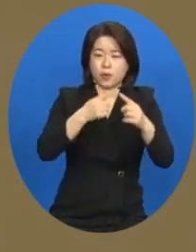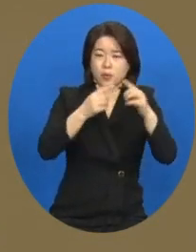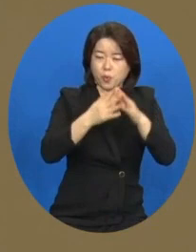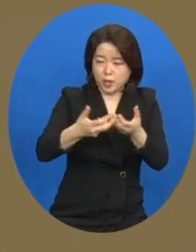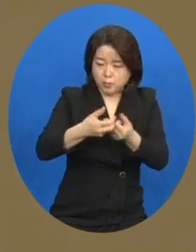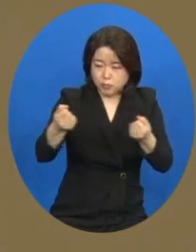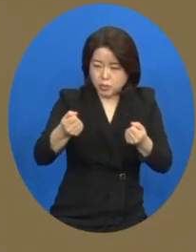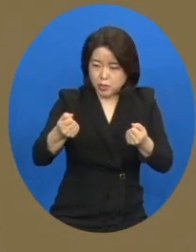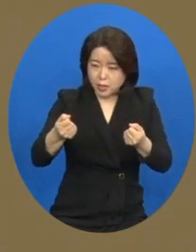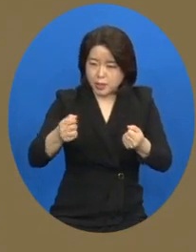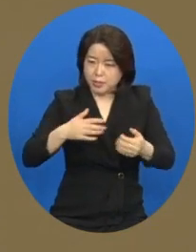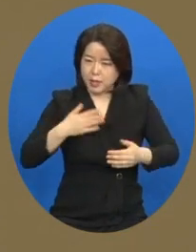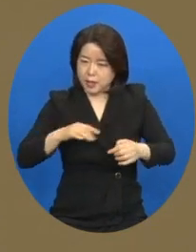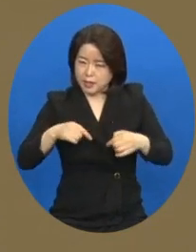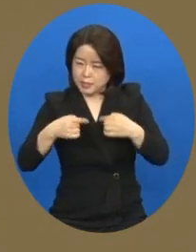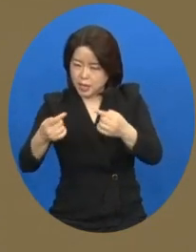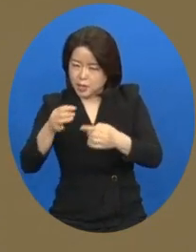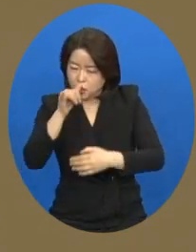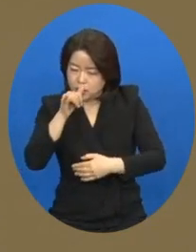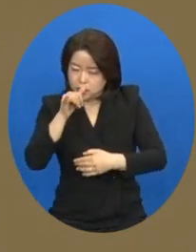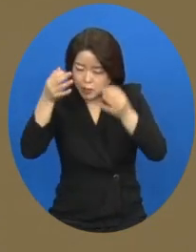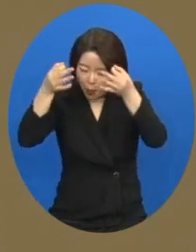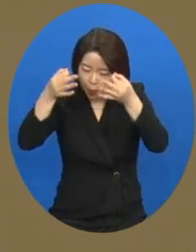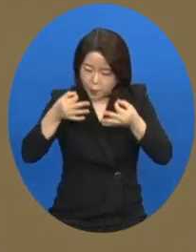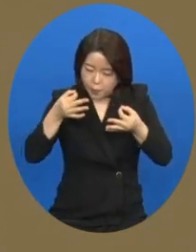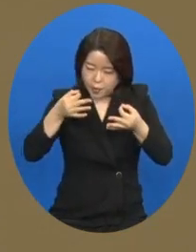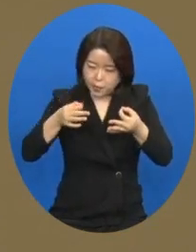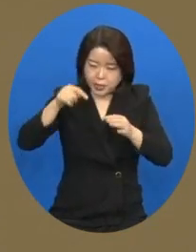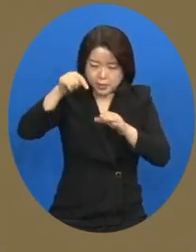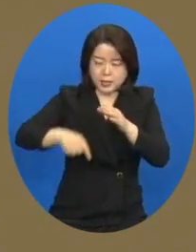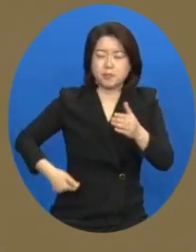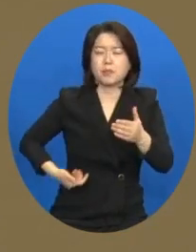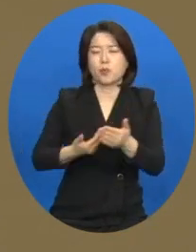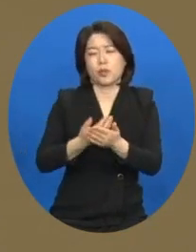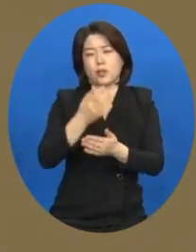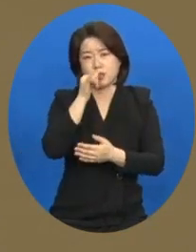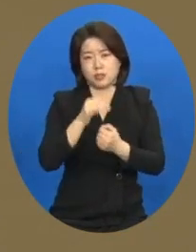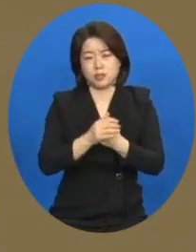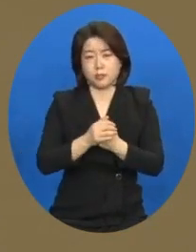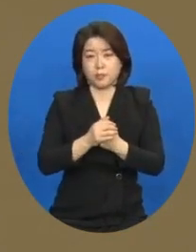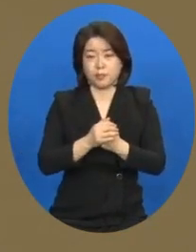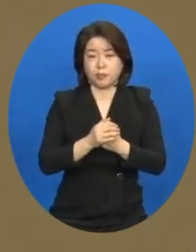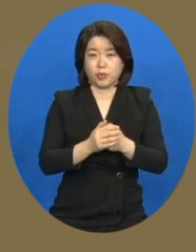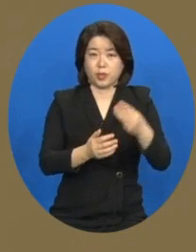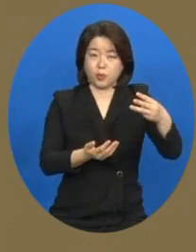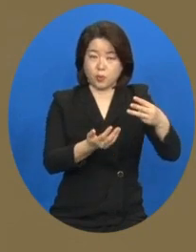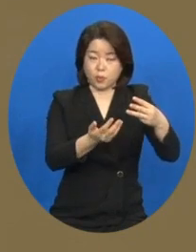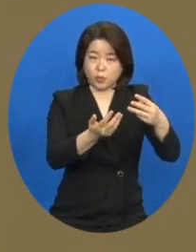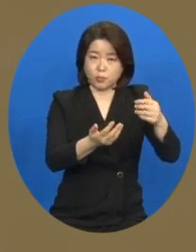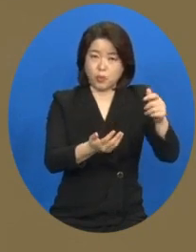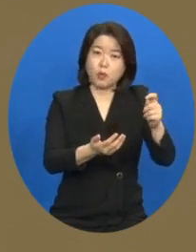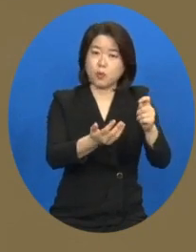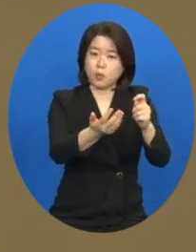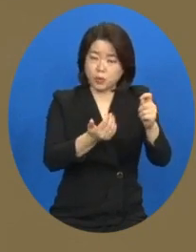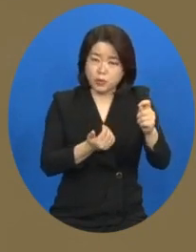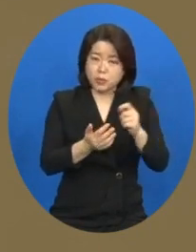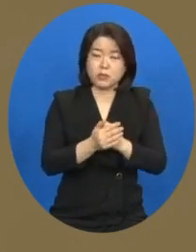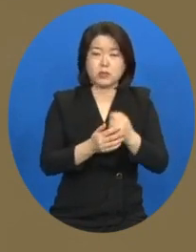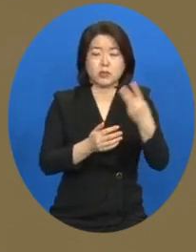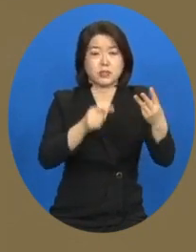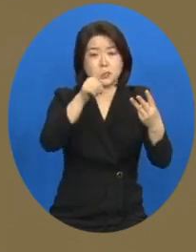했던 상황들을 돌아보고 깊이 회개하였다. 고린도전서 3장 16절 17절에 나와 있는